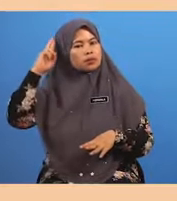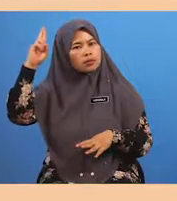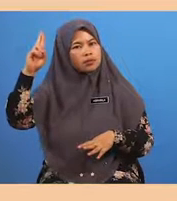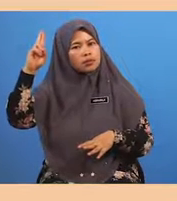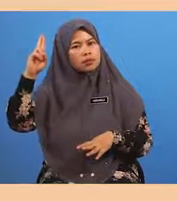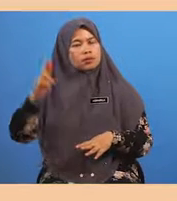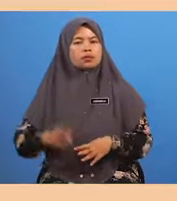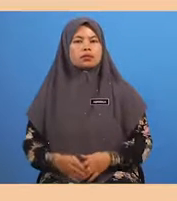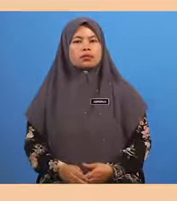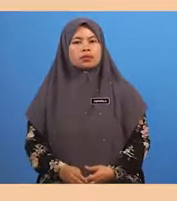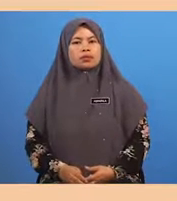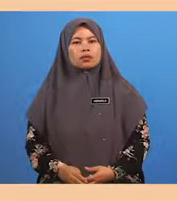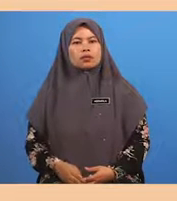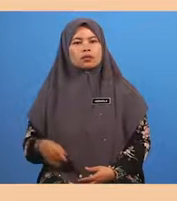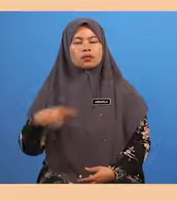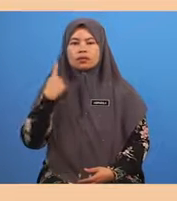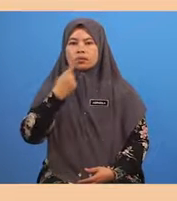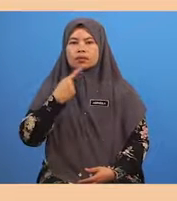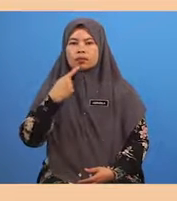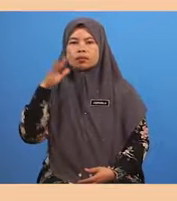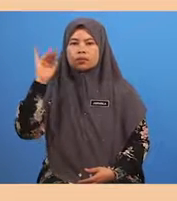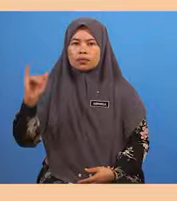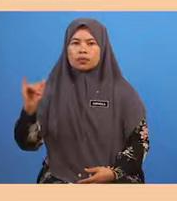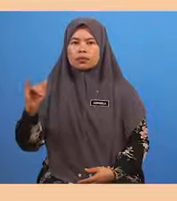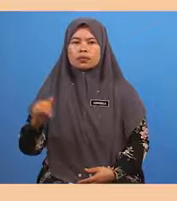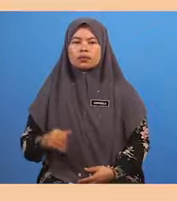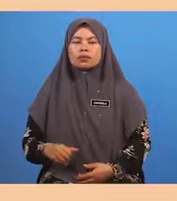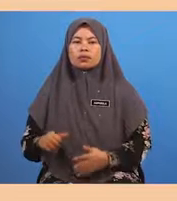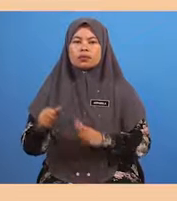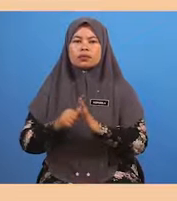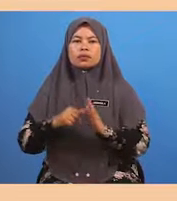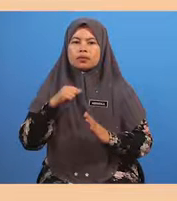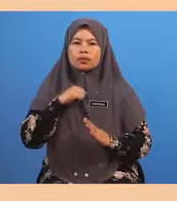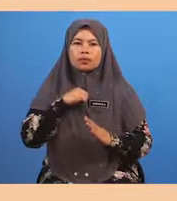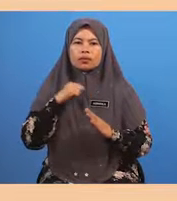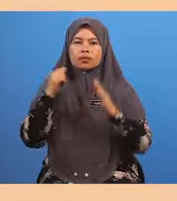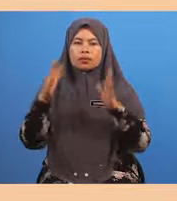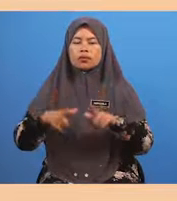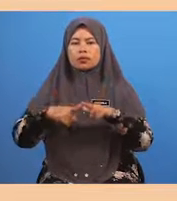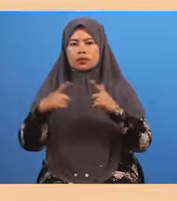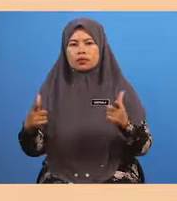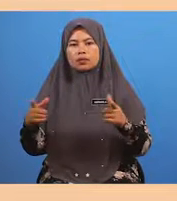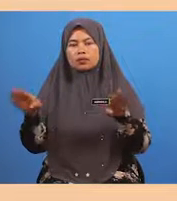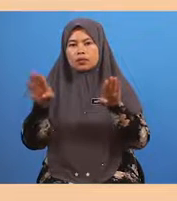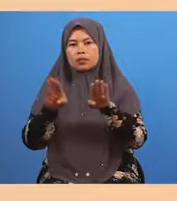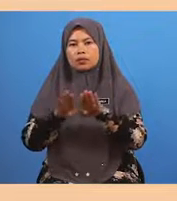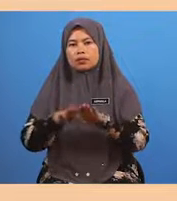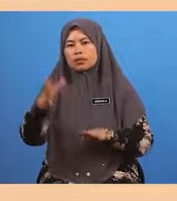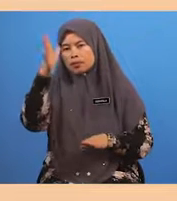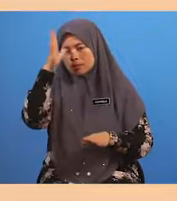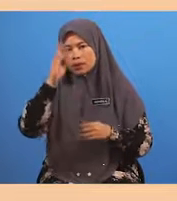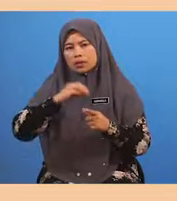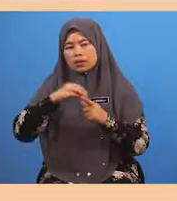wasallam bersabda, sesiapa yang mengaku orang lain sebagai bapa atau menasabkan dirinya milik